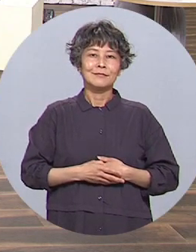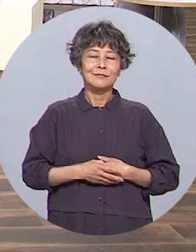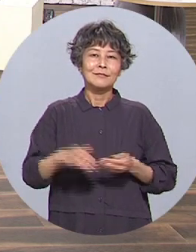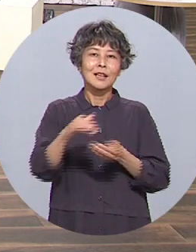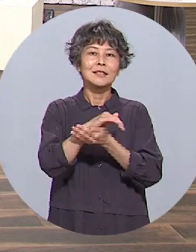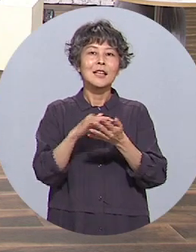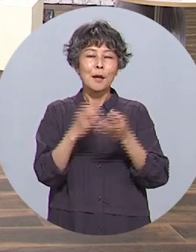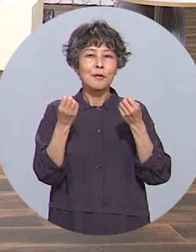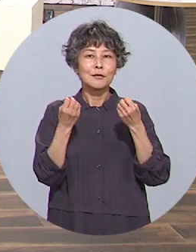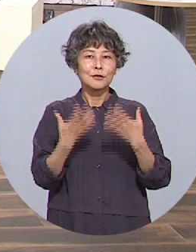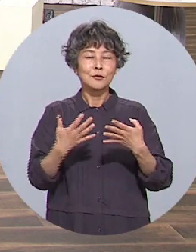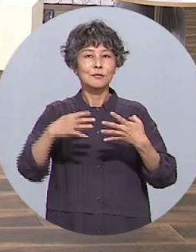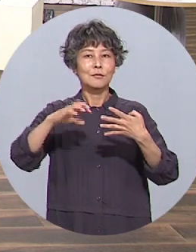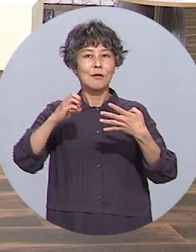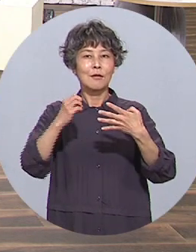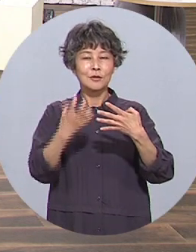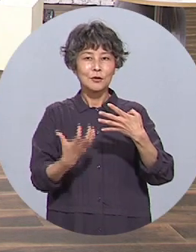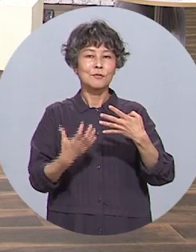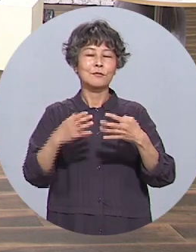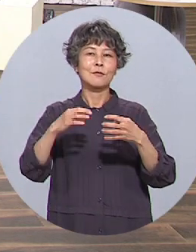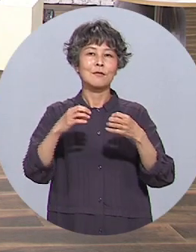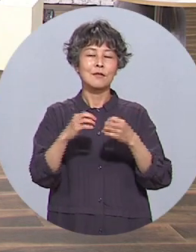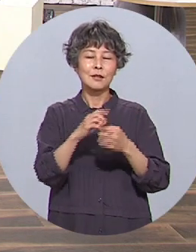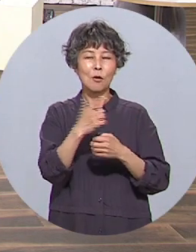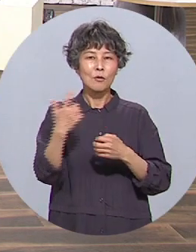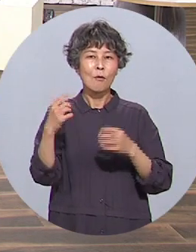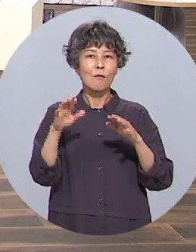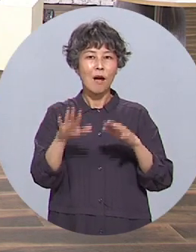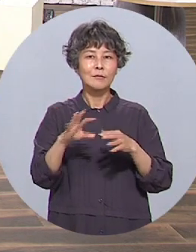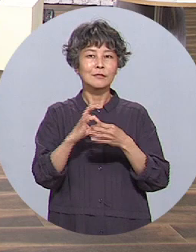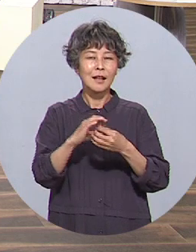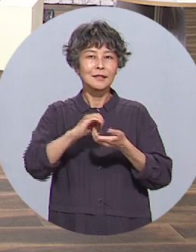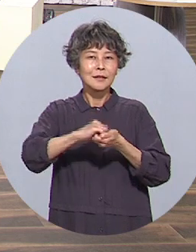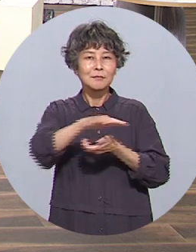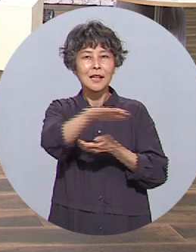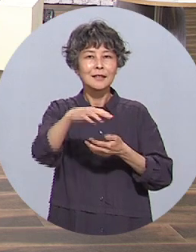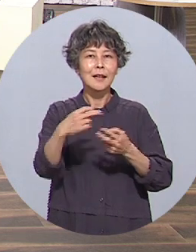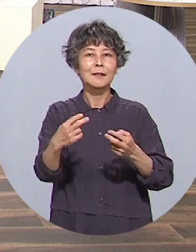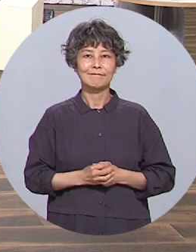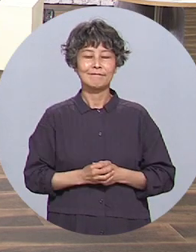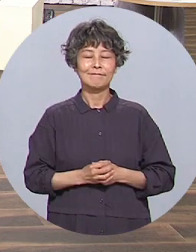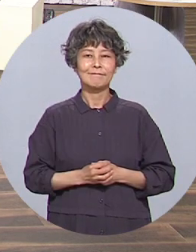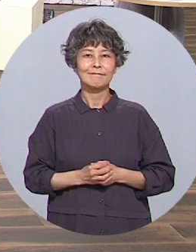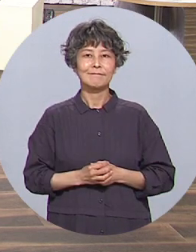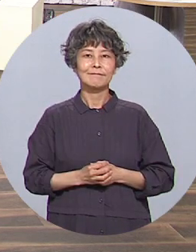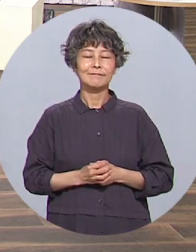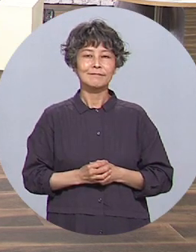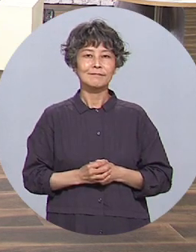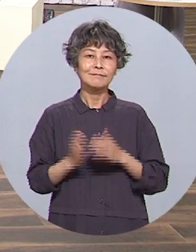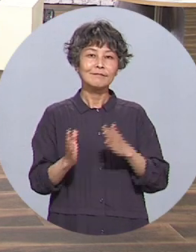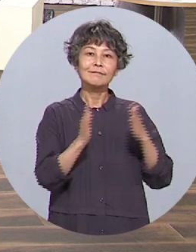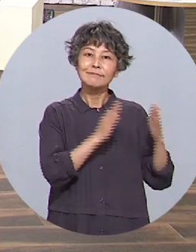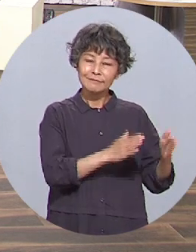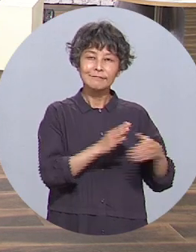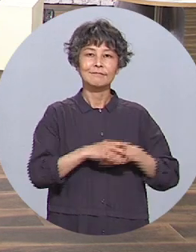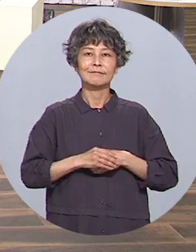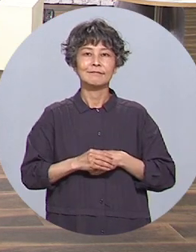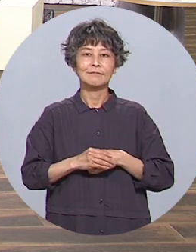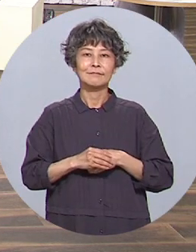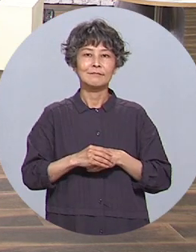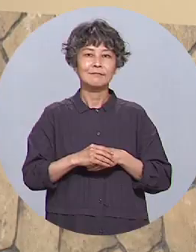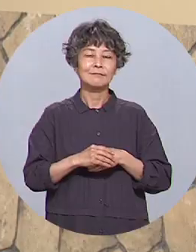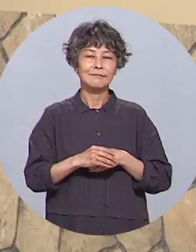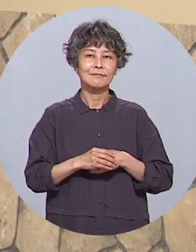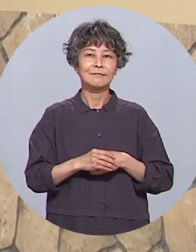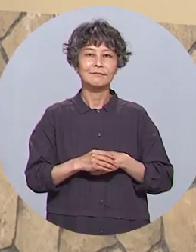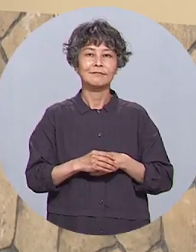埼玉の旬の野菜ね、まだまだたくさんありますからね、皆さんにぜひ召し上がっていただきたいです。 さあ続いてのコーナーはさえき